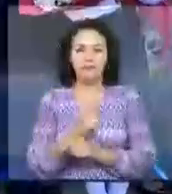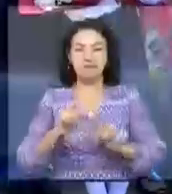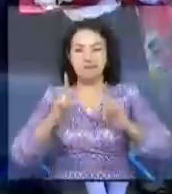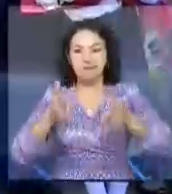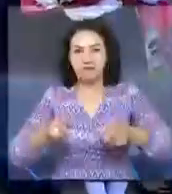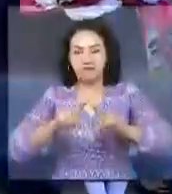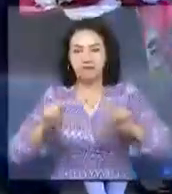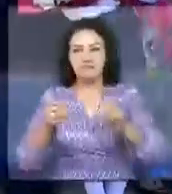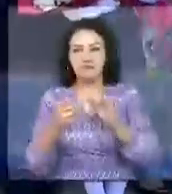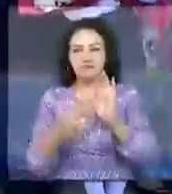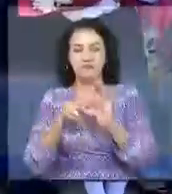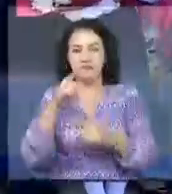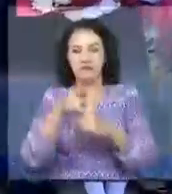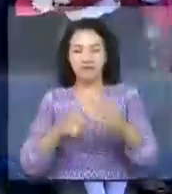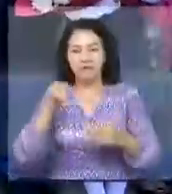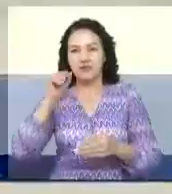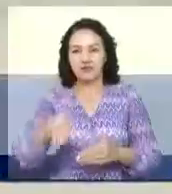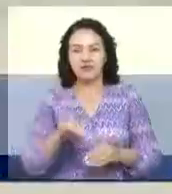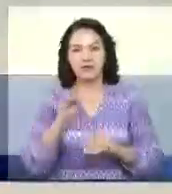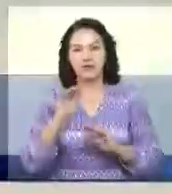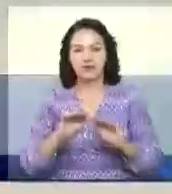школы перешагнут 18,5 тысяч